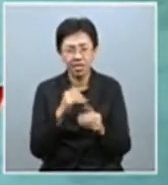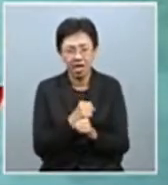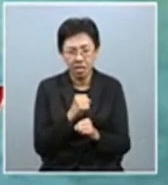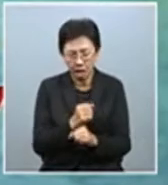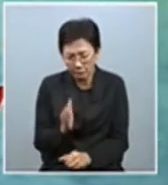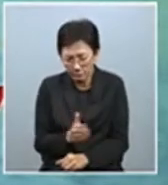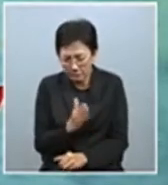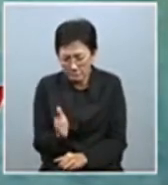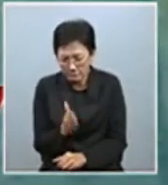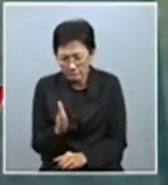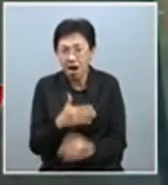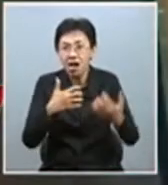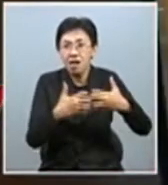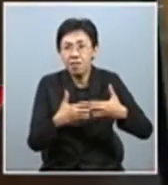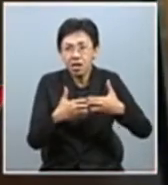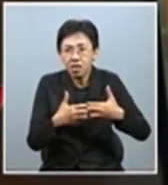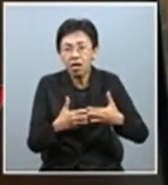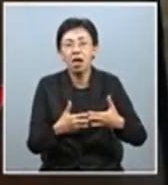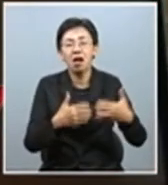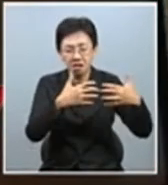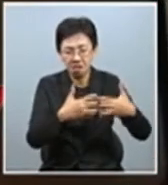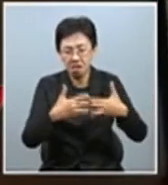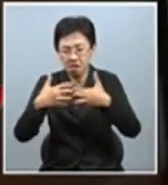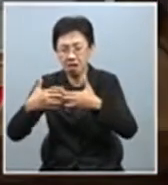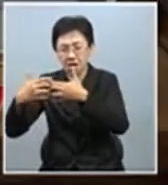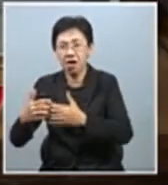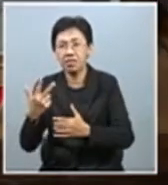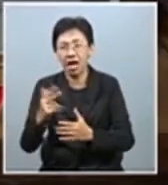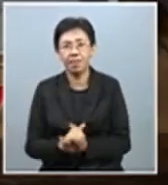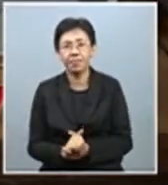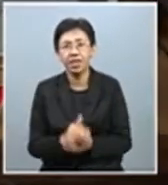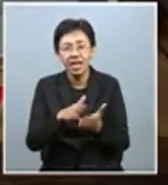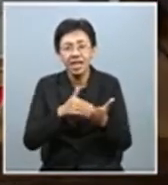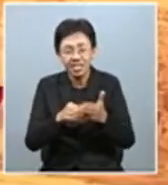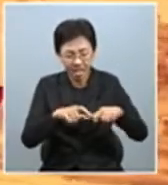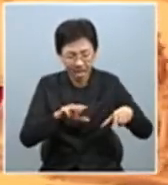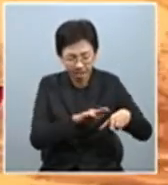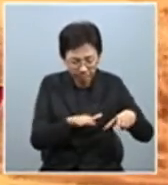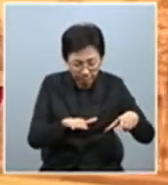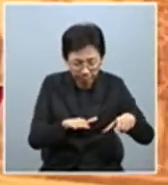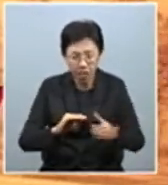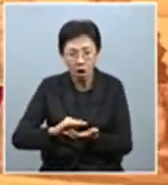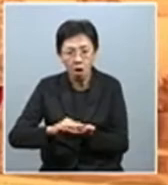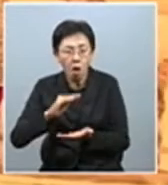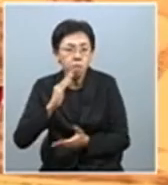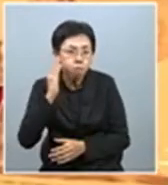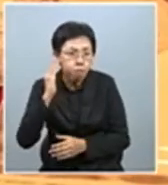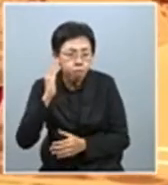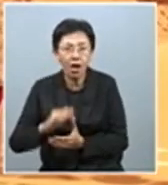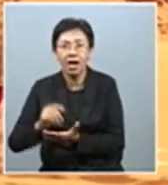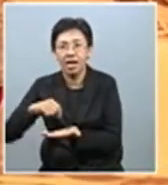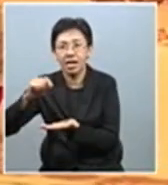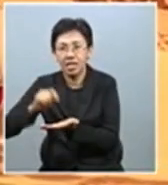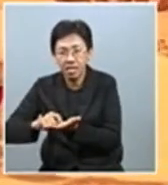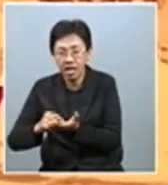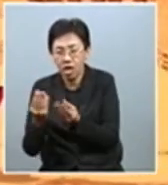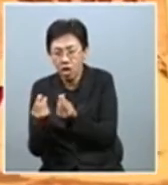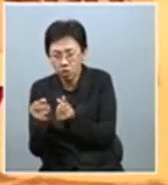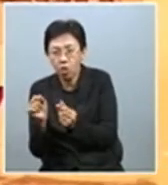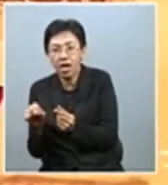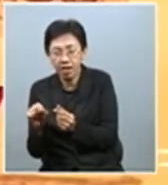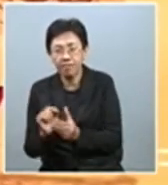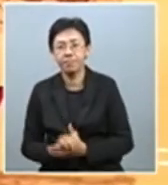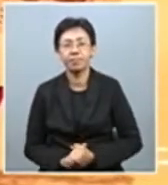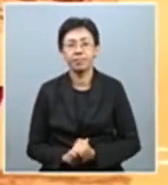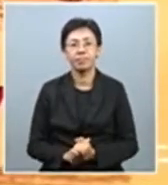ราะจะต้องผ่านเครื่องพิมพ์ธนบัตรถึง3เครื่องตั้งแต่การลงสีพื้นพิมพ์ลายนูนและลายเซ็นรวมถึงหมายเลขกำกับด้วยครับ ต